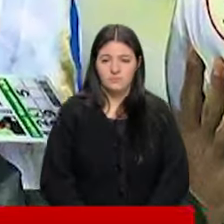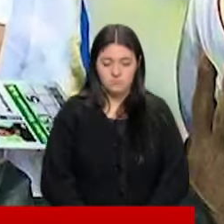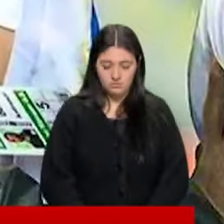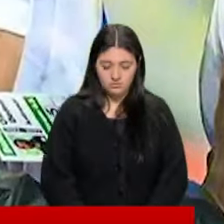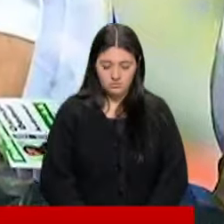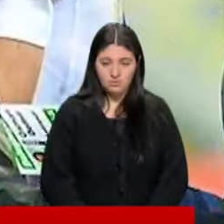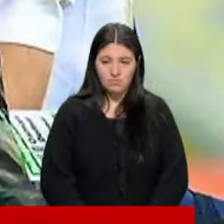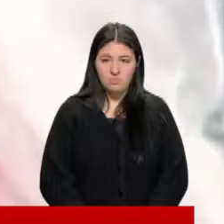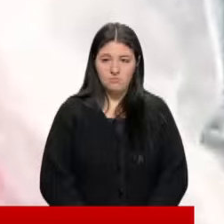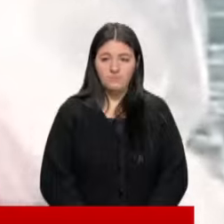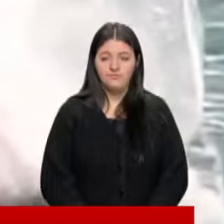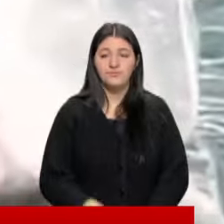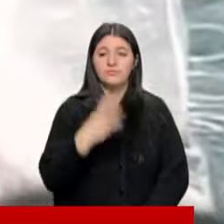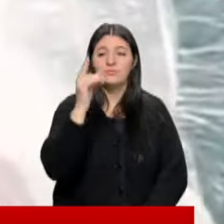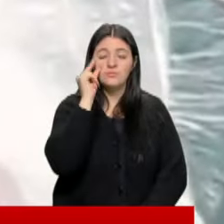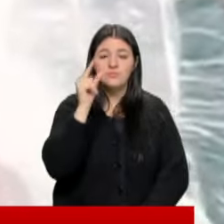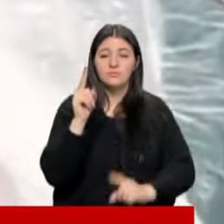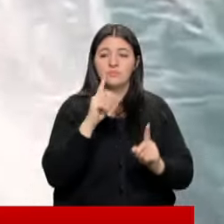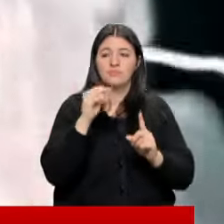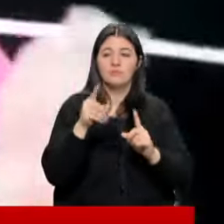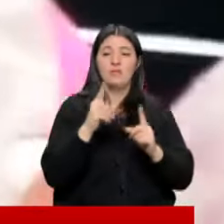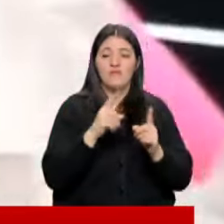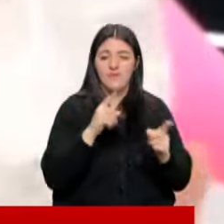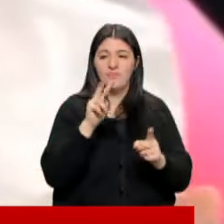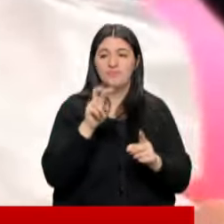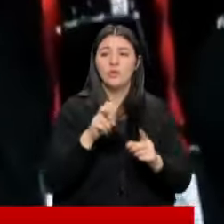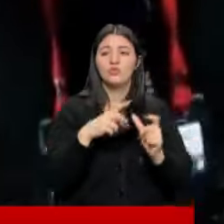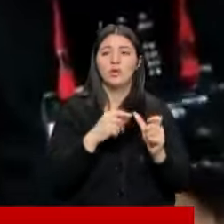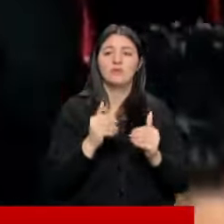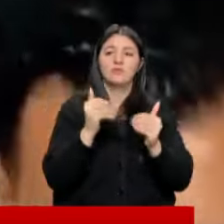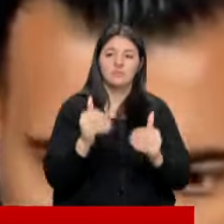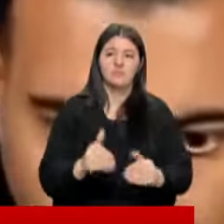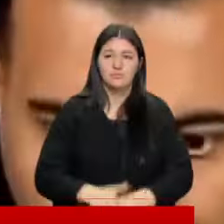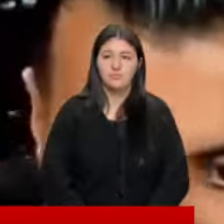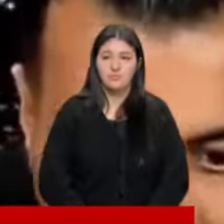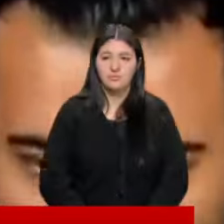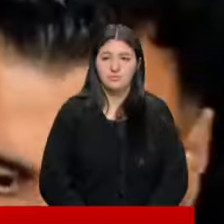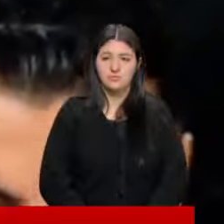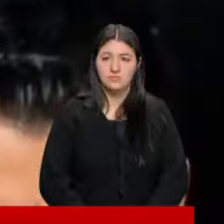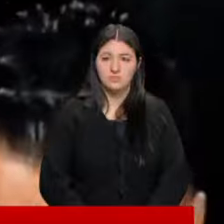4 sanığın yargılandığı dava 28 Şubat'a ertelendi.